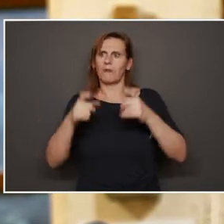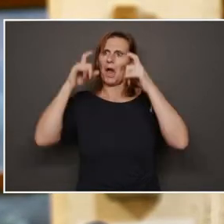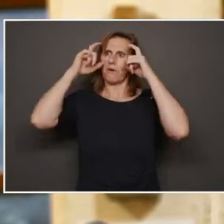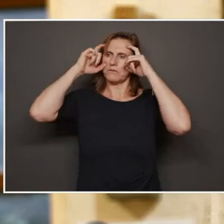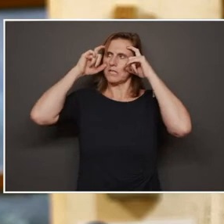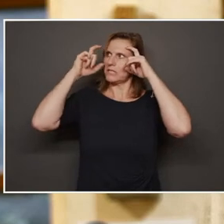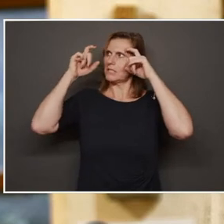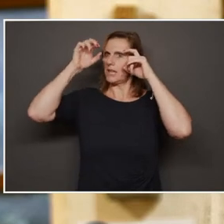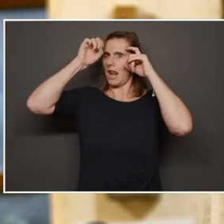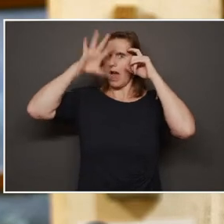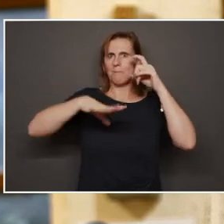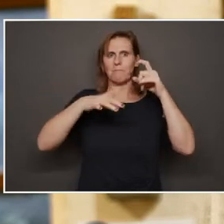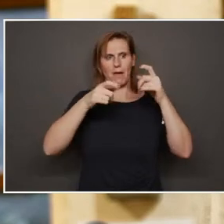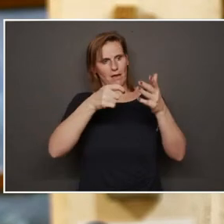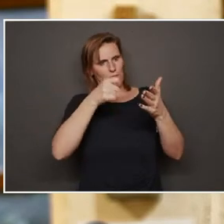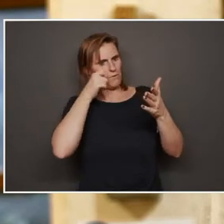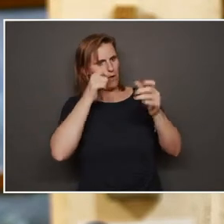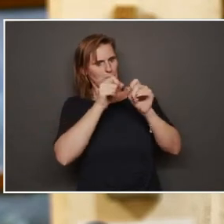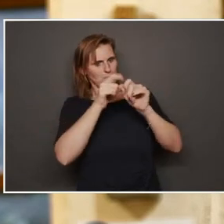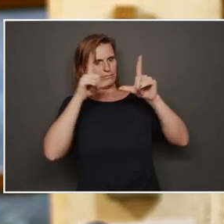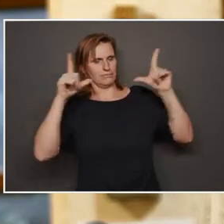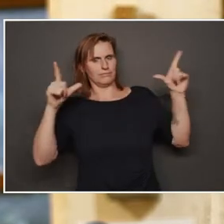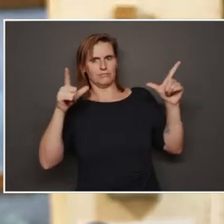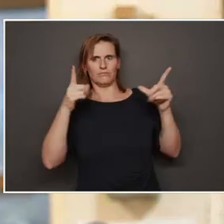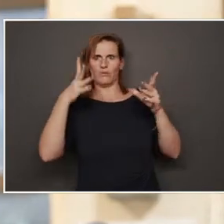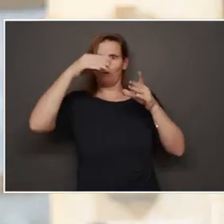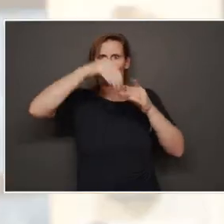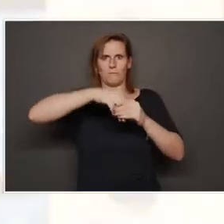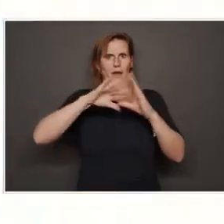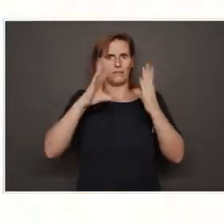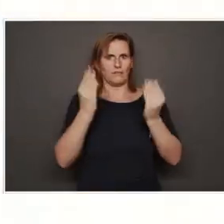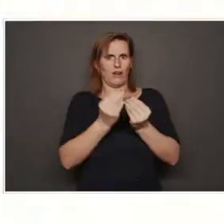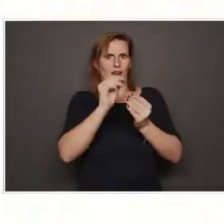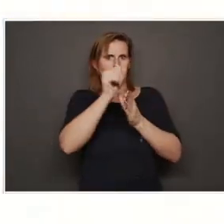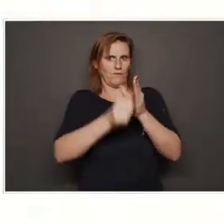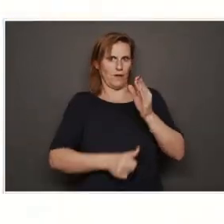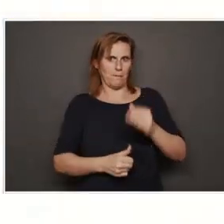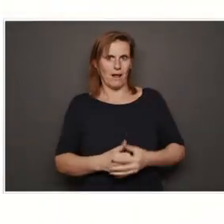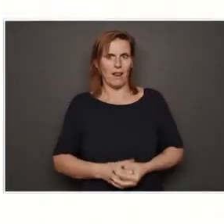Lampe und die Lupe gleich auf der Brille oben.